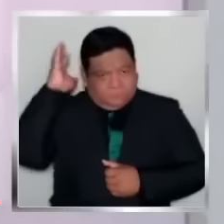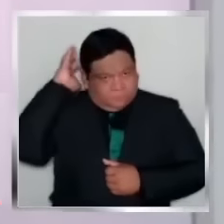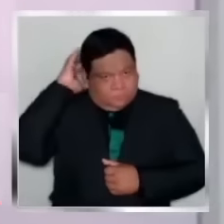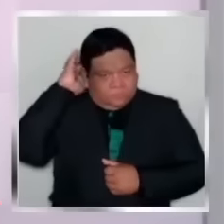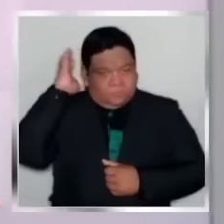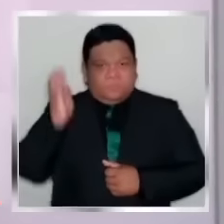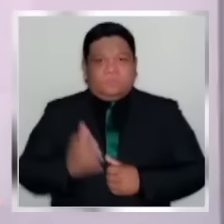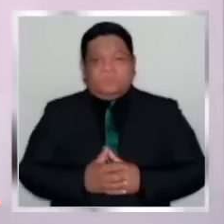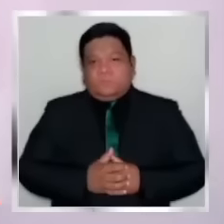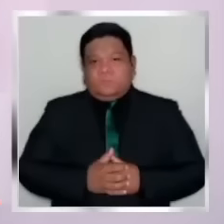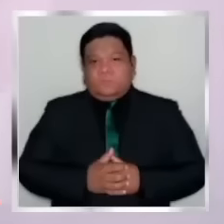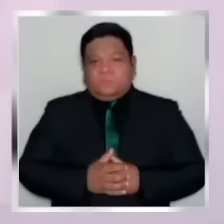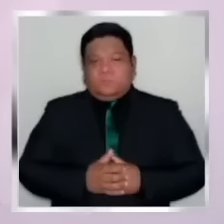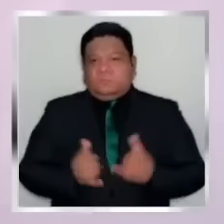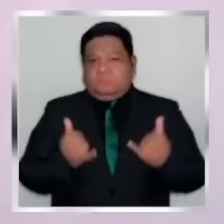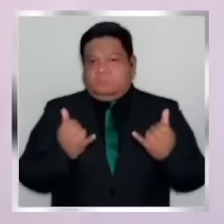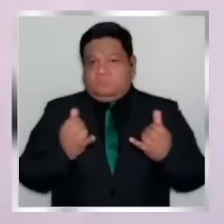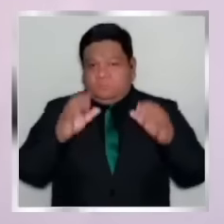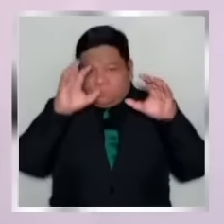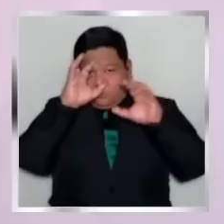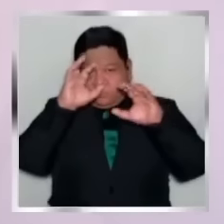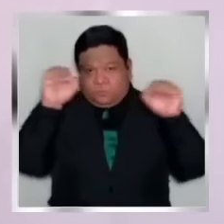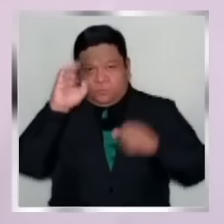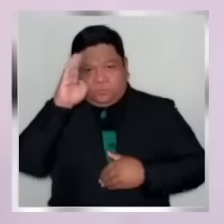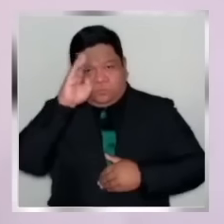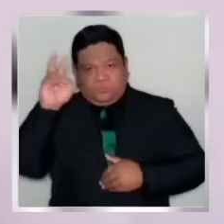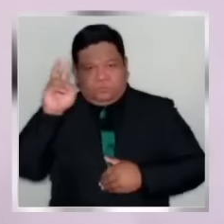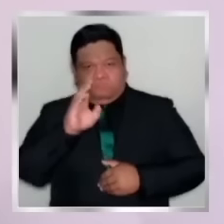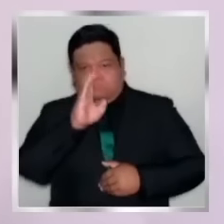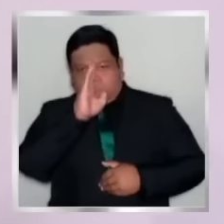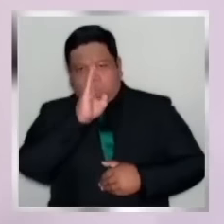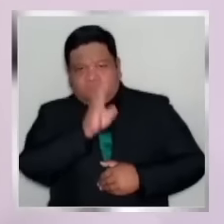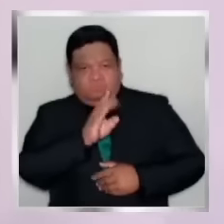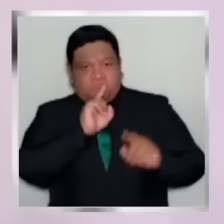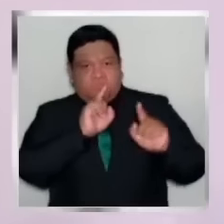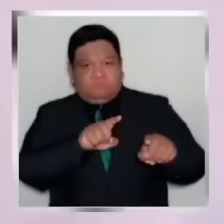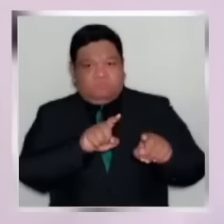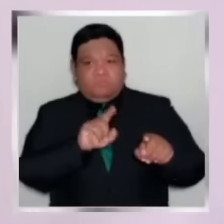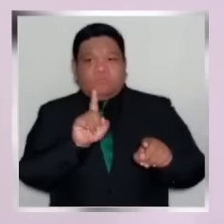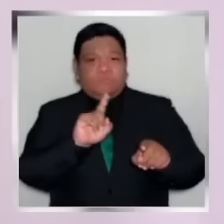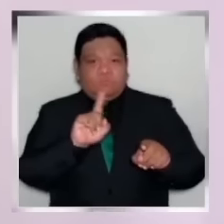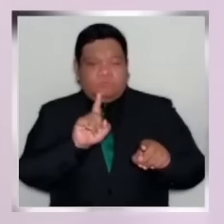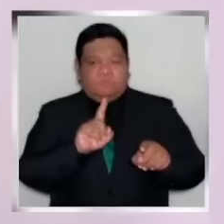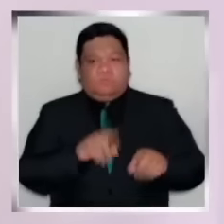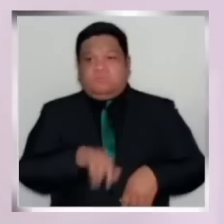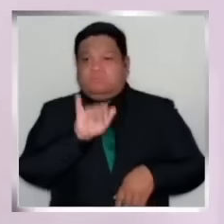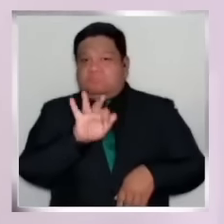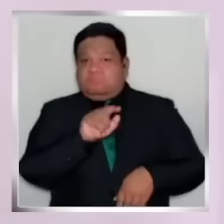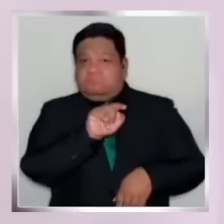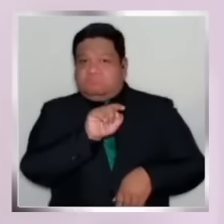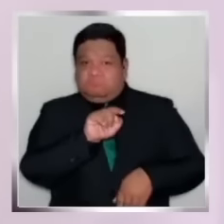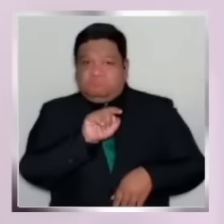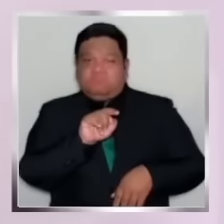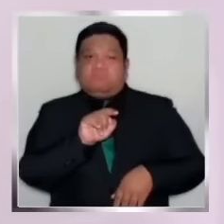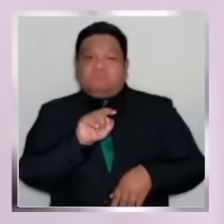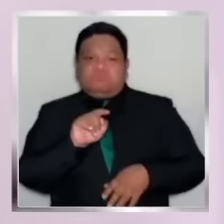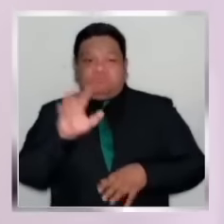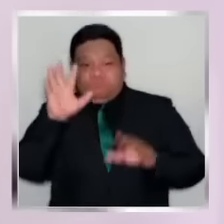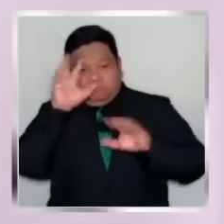ang Amerika ng tulong mula sa ating militar sakaling magkagera sila ng China dahil sa issue nito at